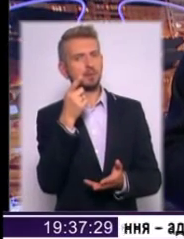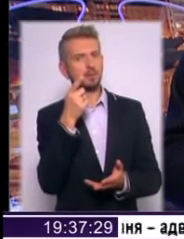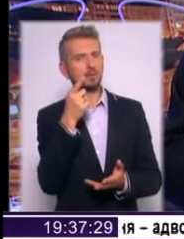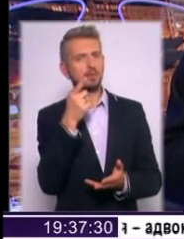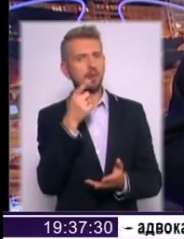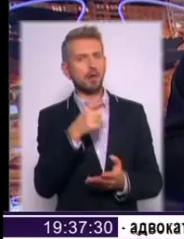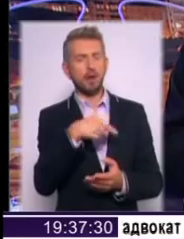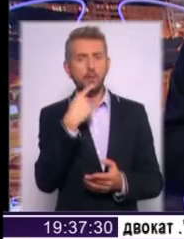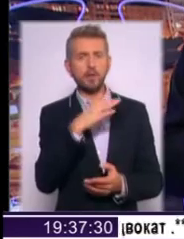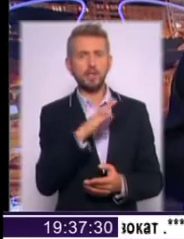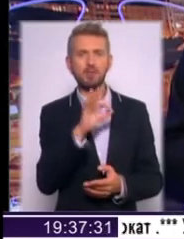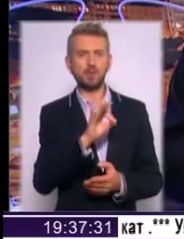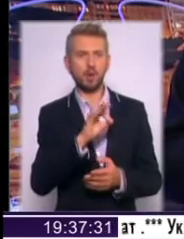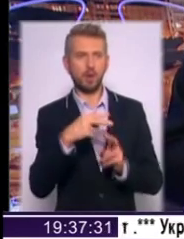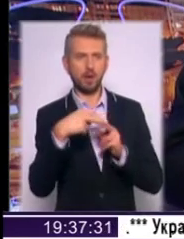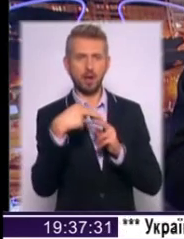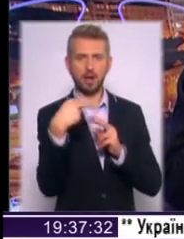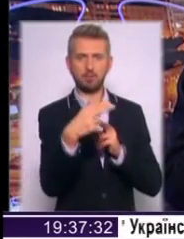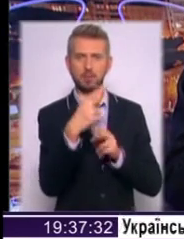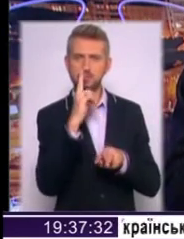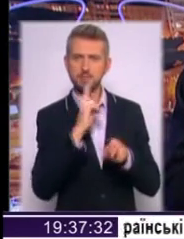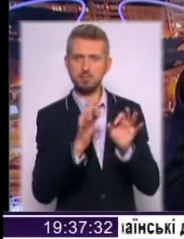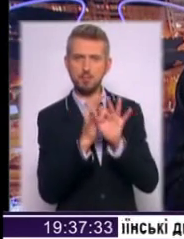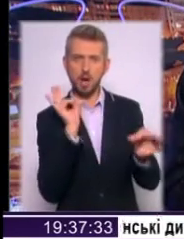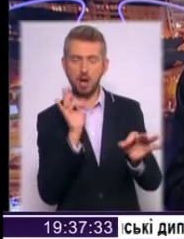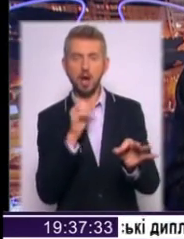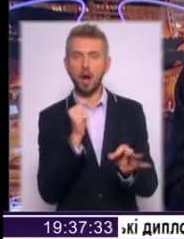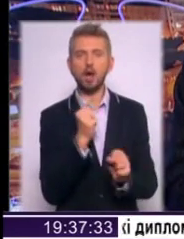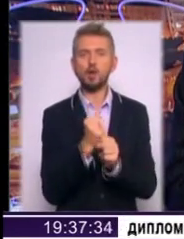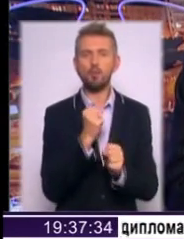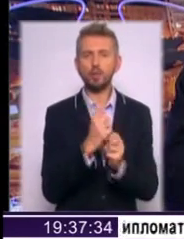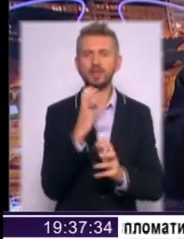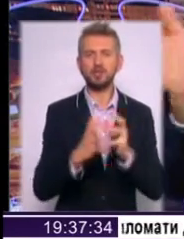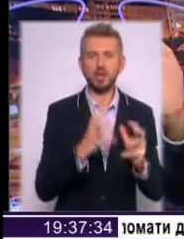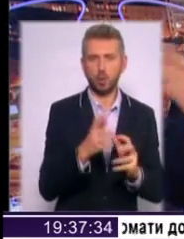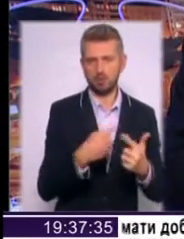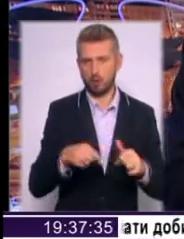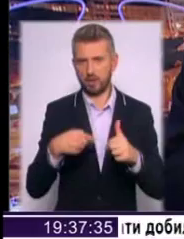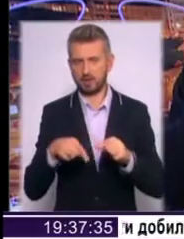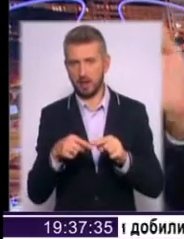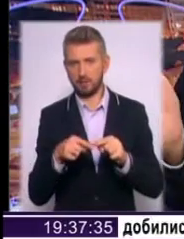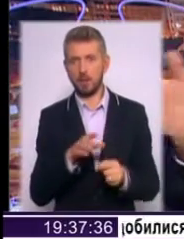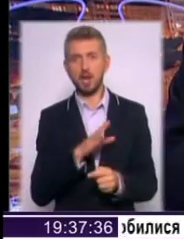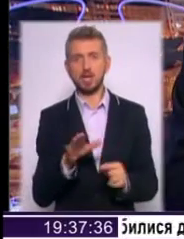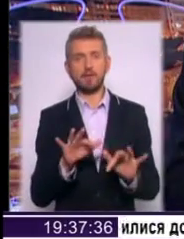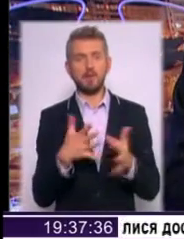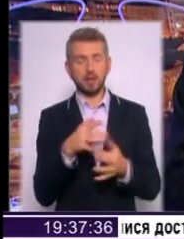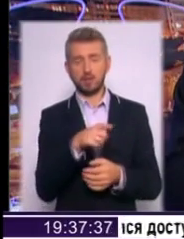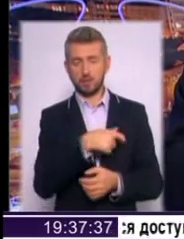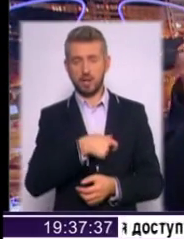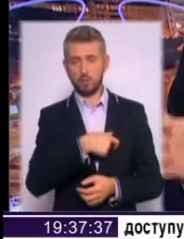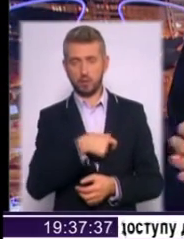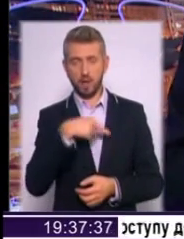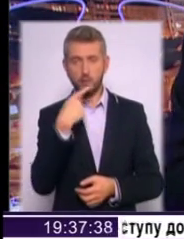Це мова йде не про зеркальну відповідь в Україні, а, звичайно, робота з міжнародними організаціями. В першу чергу, не випадково, пан Єленський вже говорив